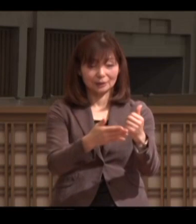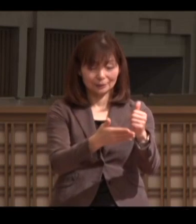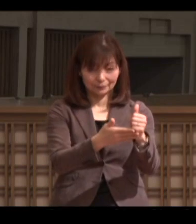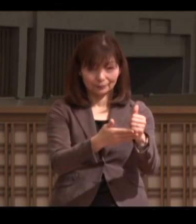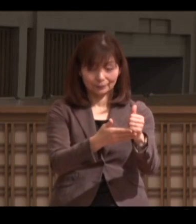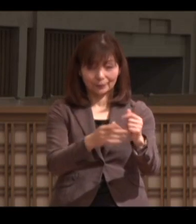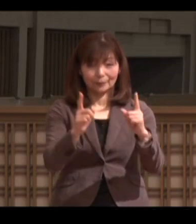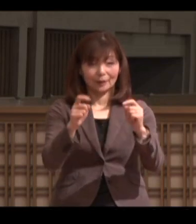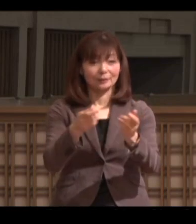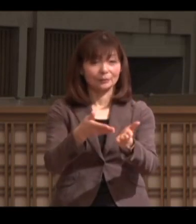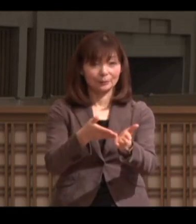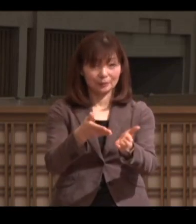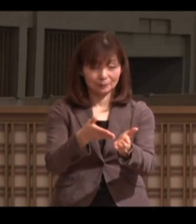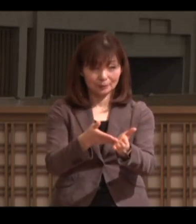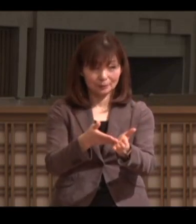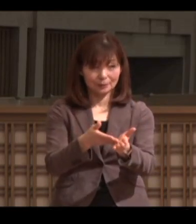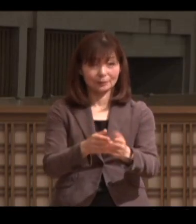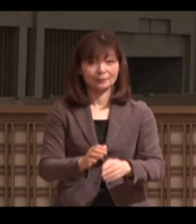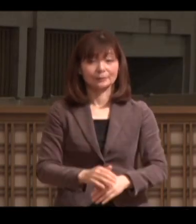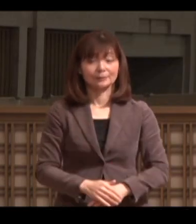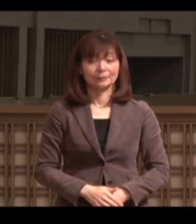ご挨拶を申し上げ